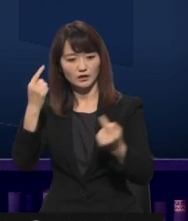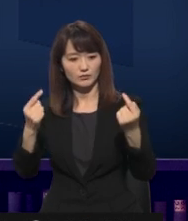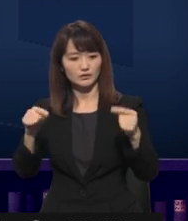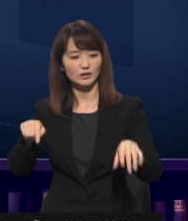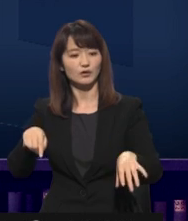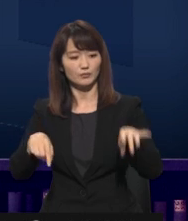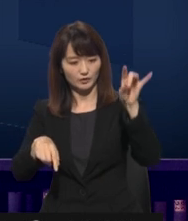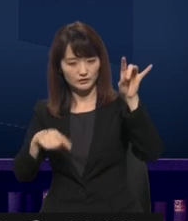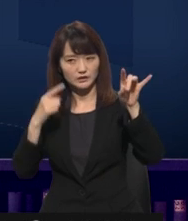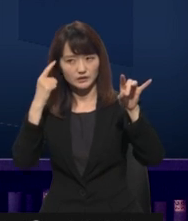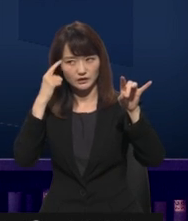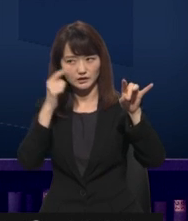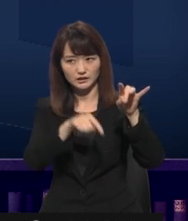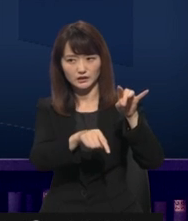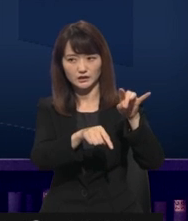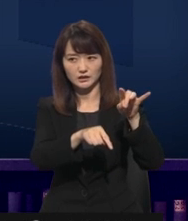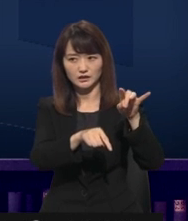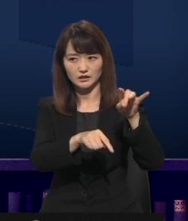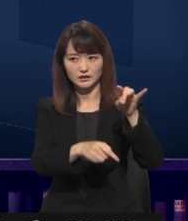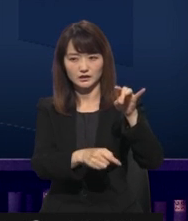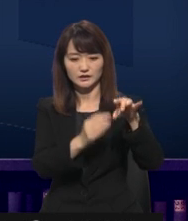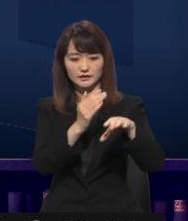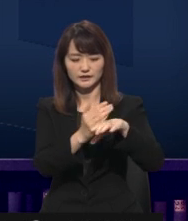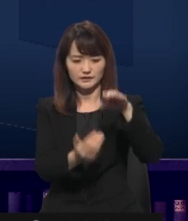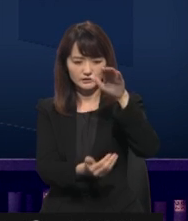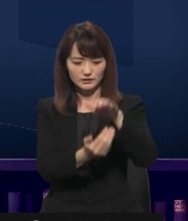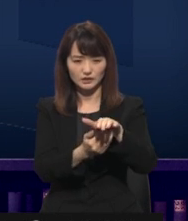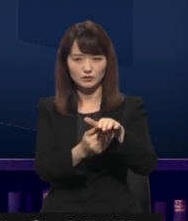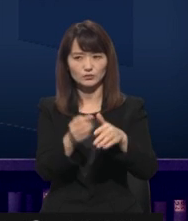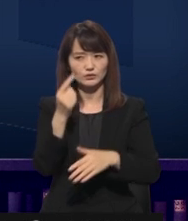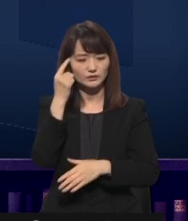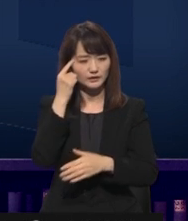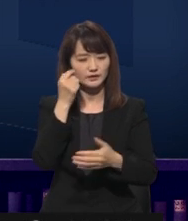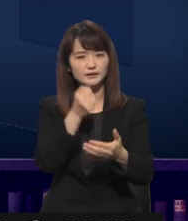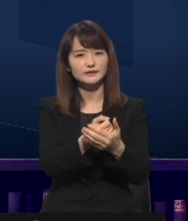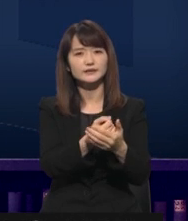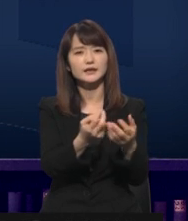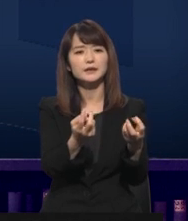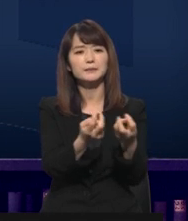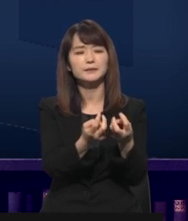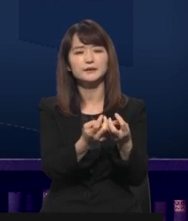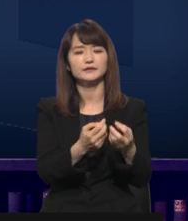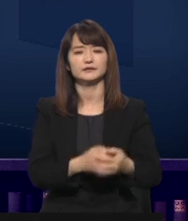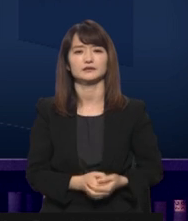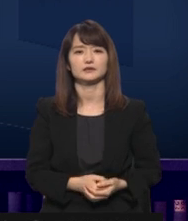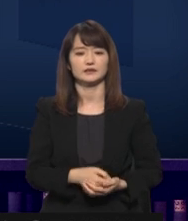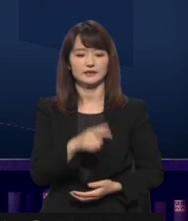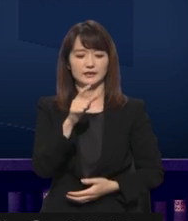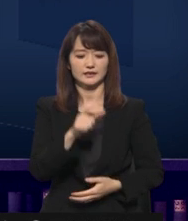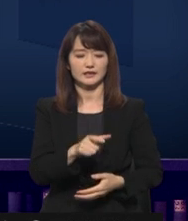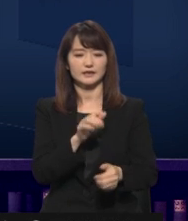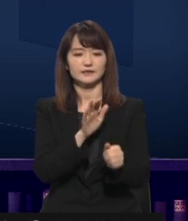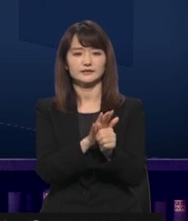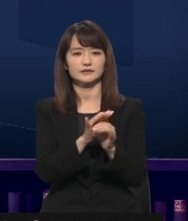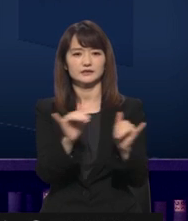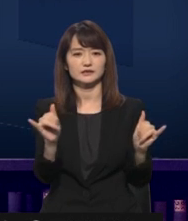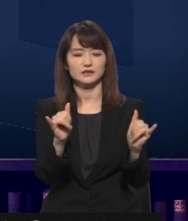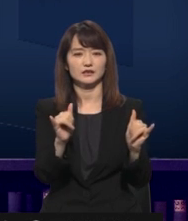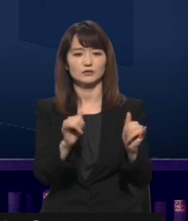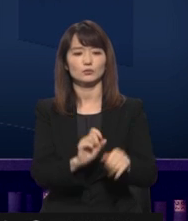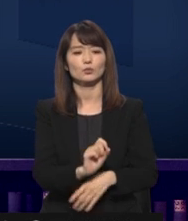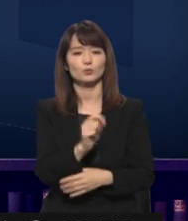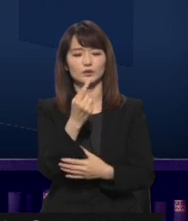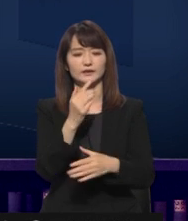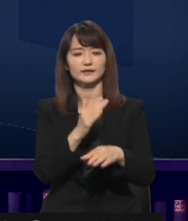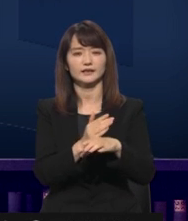의사결정 방법 으로 정한다 라는 내용인데 이 부분은 하게 되면 이제 강성 당원의 당이 휘둘리는 것 아니냐 라고 해서 지금